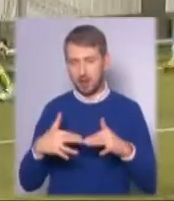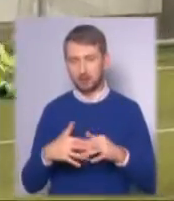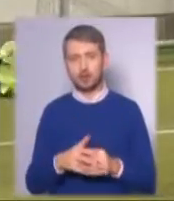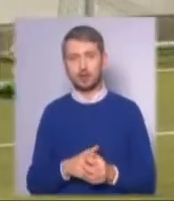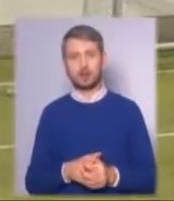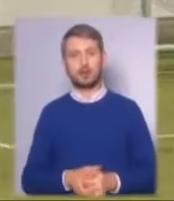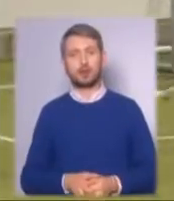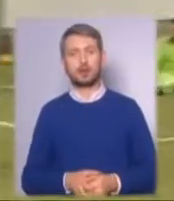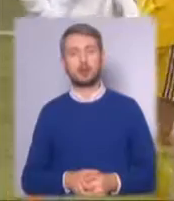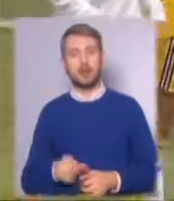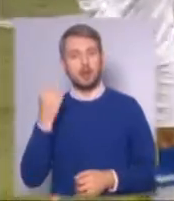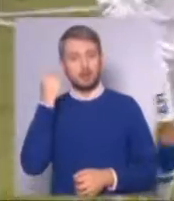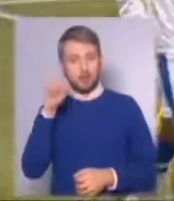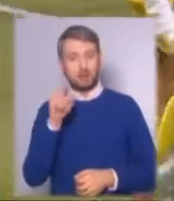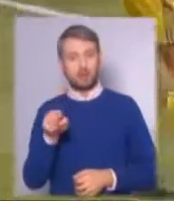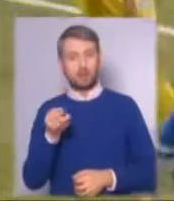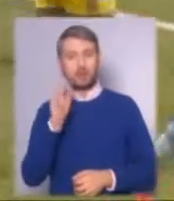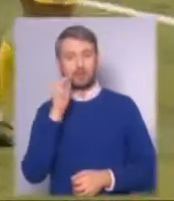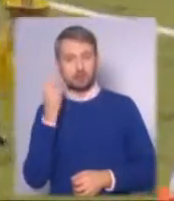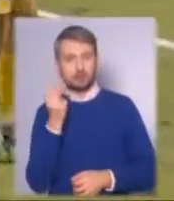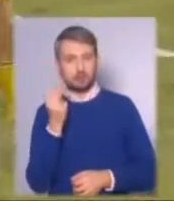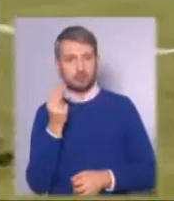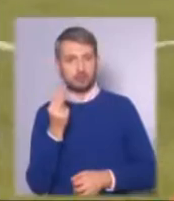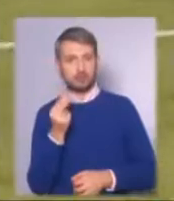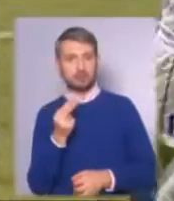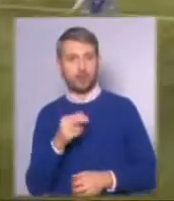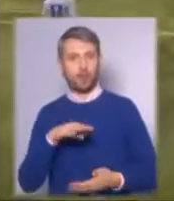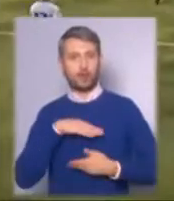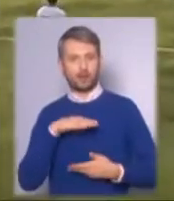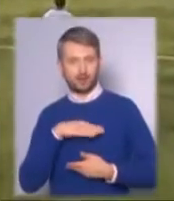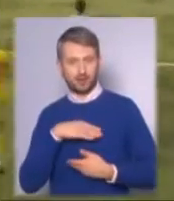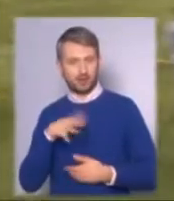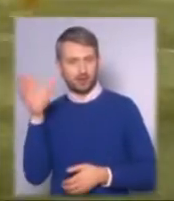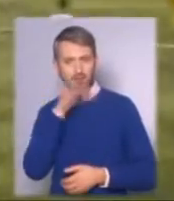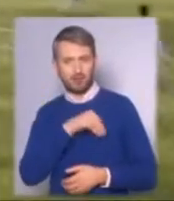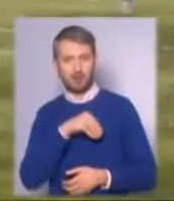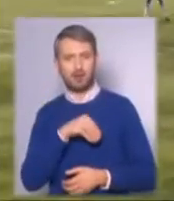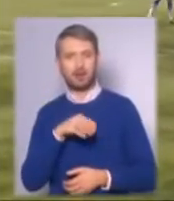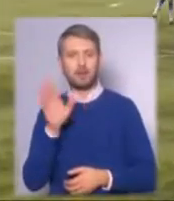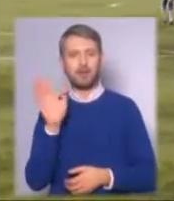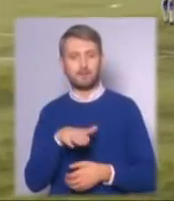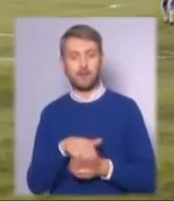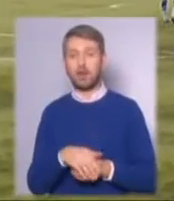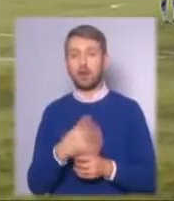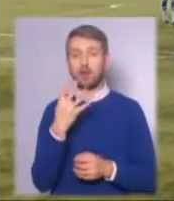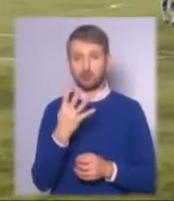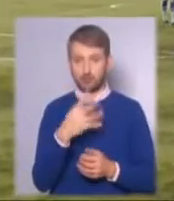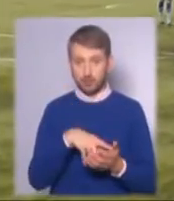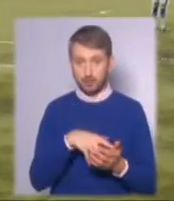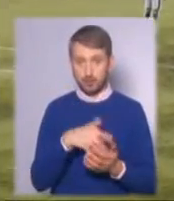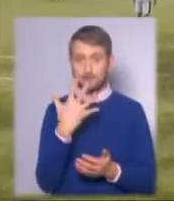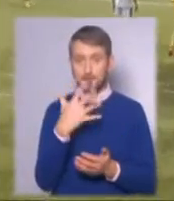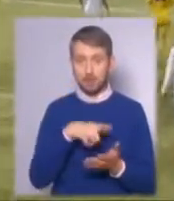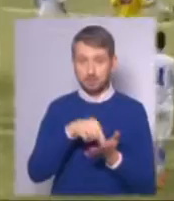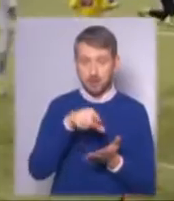для «Десни». Перемогу в ній чернігівському клубу приніс його голкіпер Олег Шевченко, який відбив 4 з 5 11-метрових.